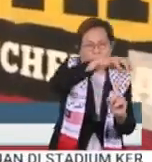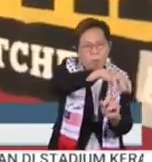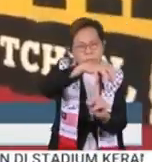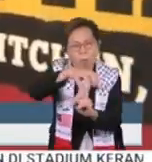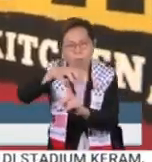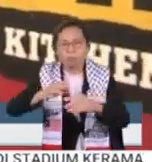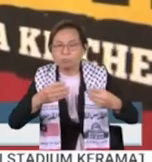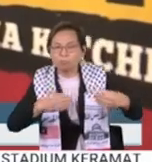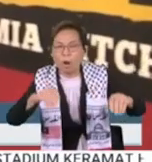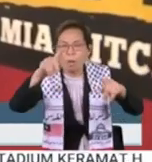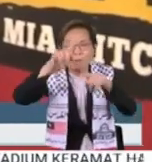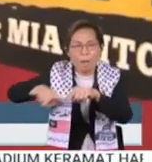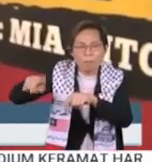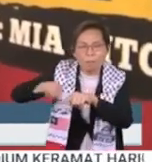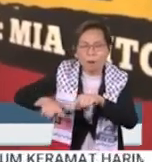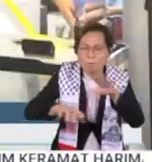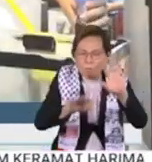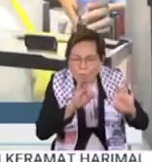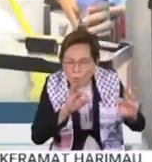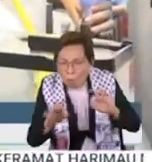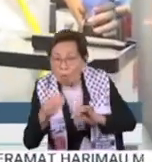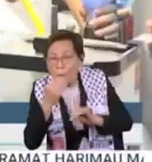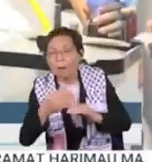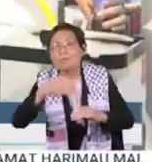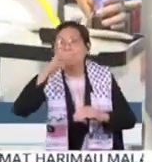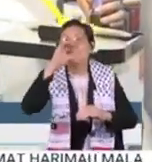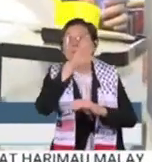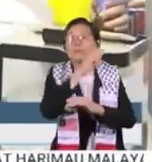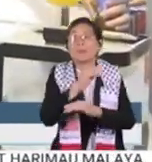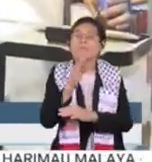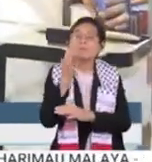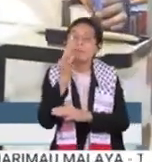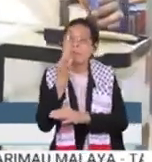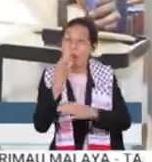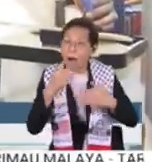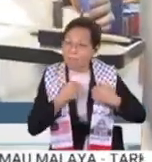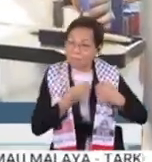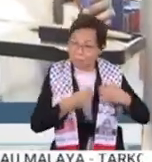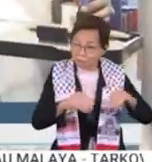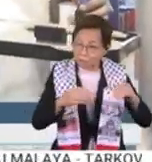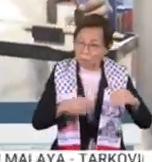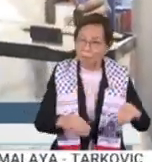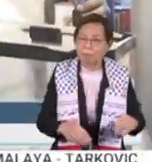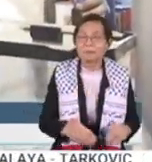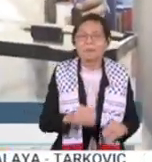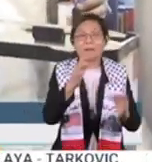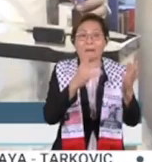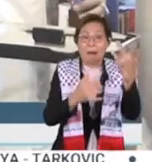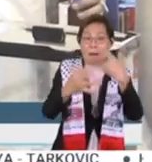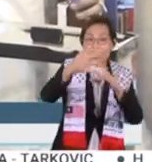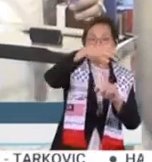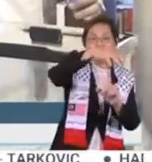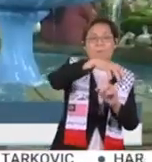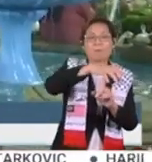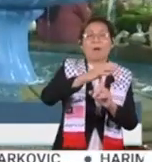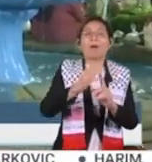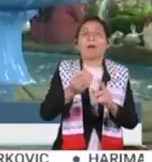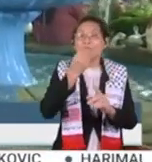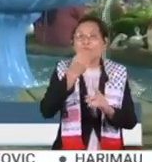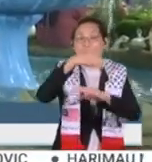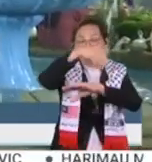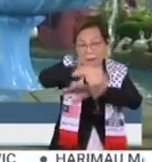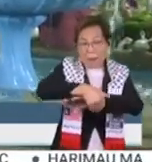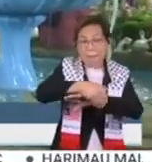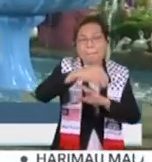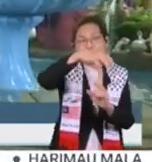gerai yang menjual pelbagai pilihan makanan, minuman dan buah-buahan. Api-Api Food Night Market ini